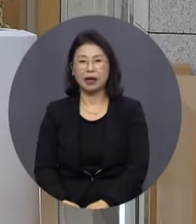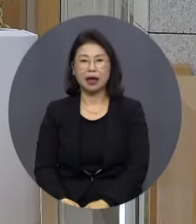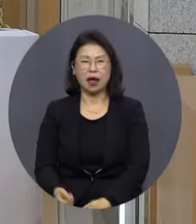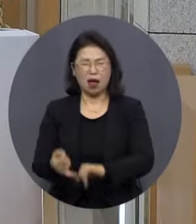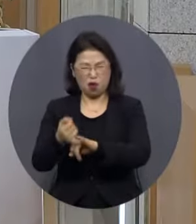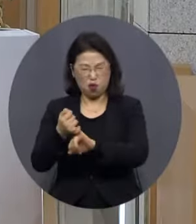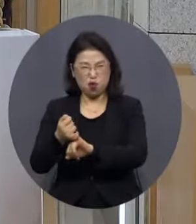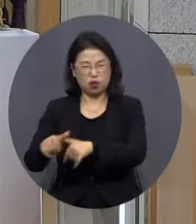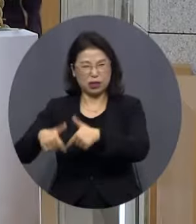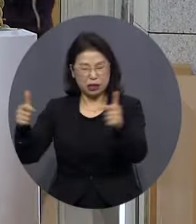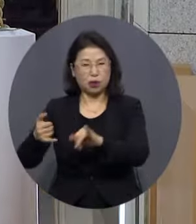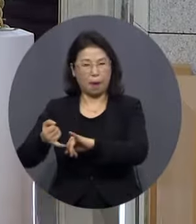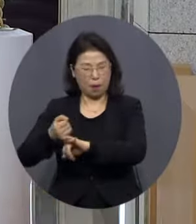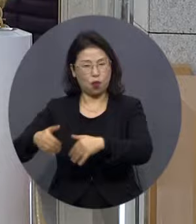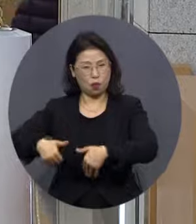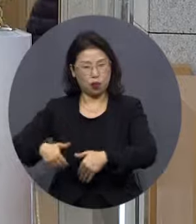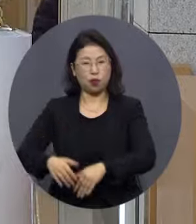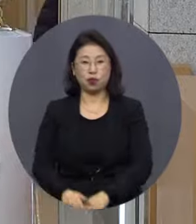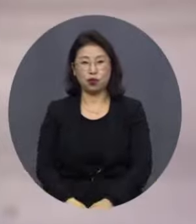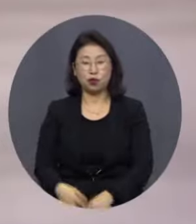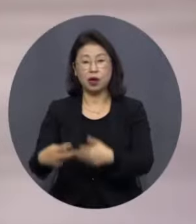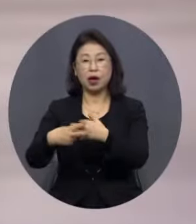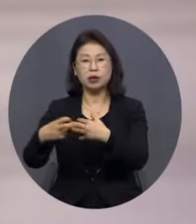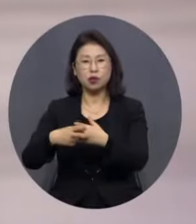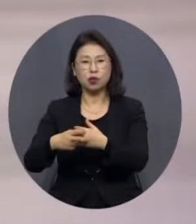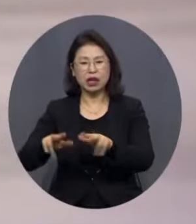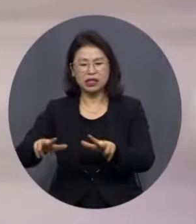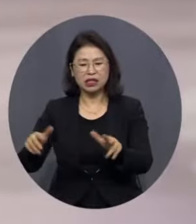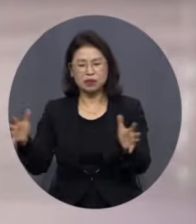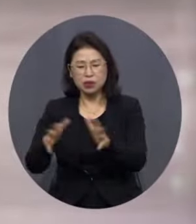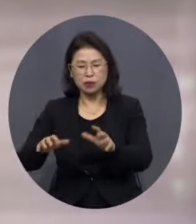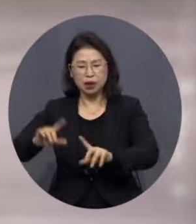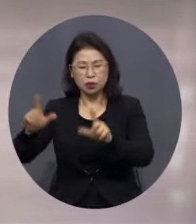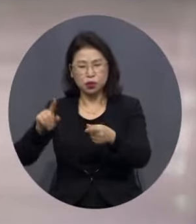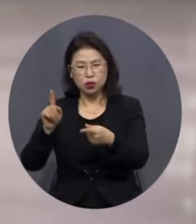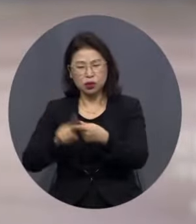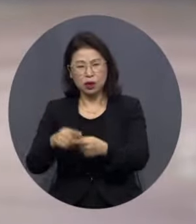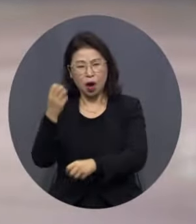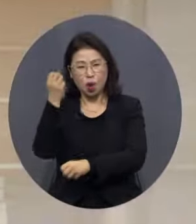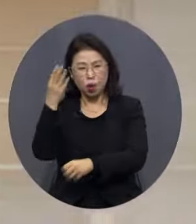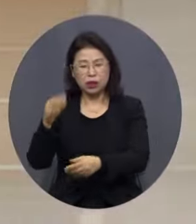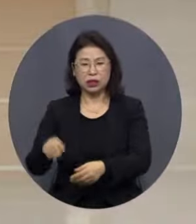증이 필요하며 의집